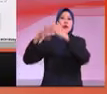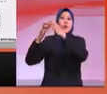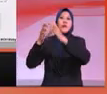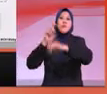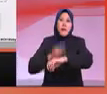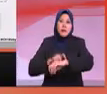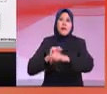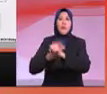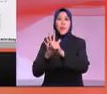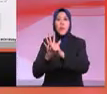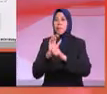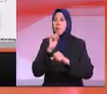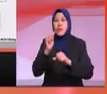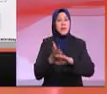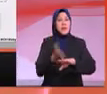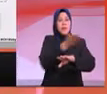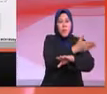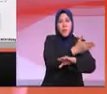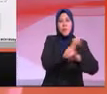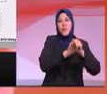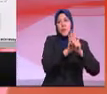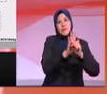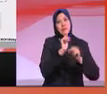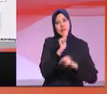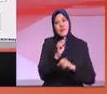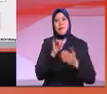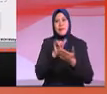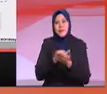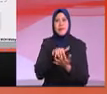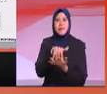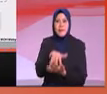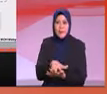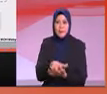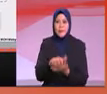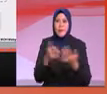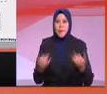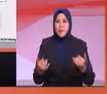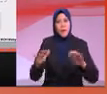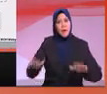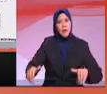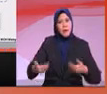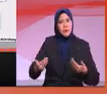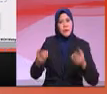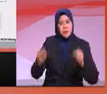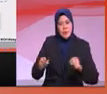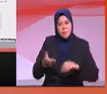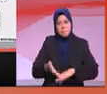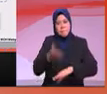semasa pandemik, bukan sebelum pandemik. Walau bagaimanapun kita melihat kepada macam mana kita nak